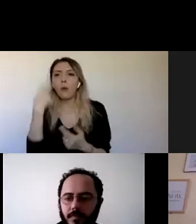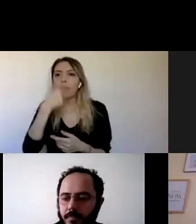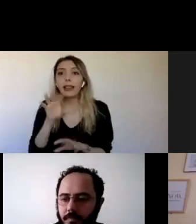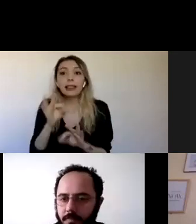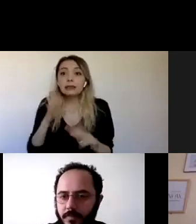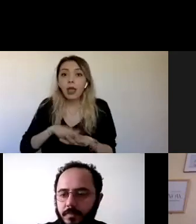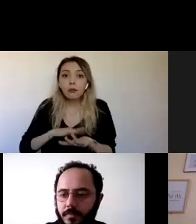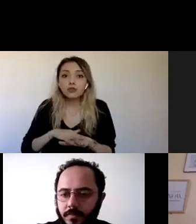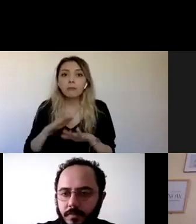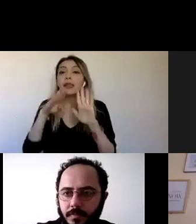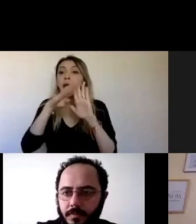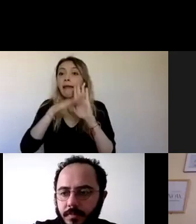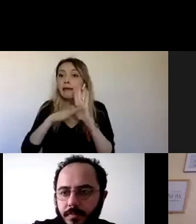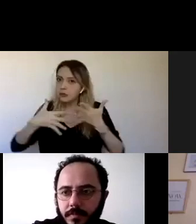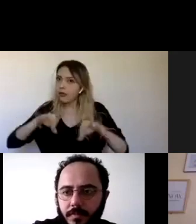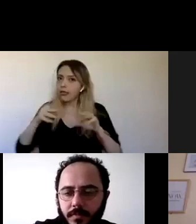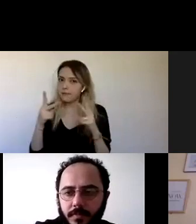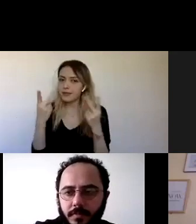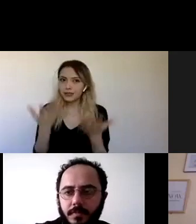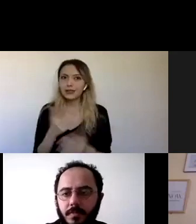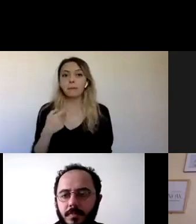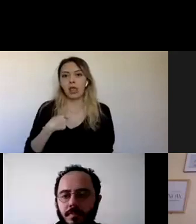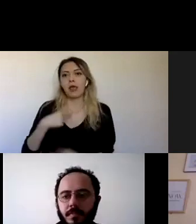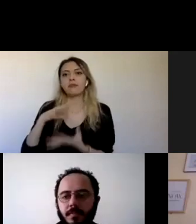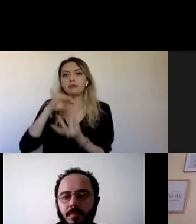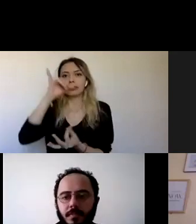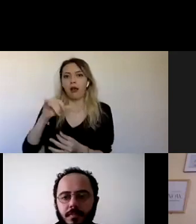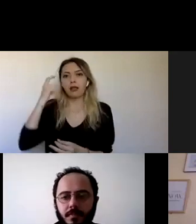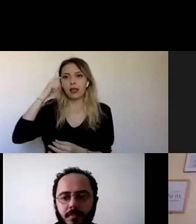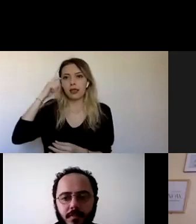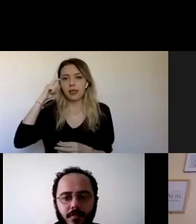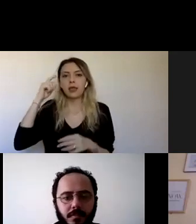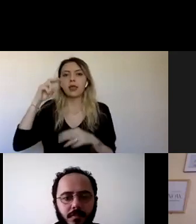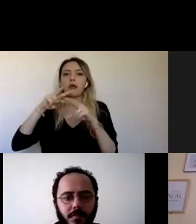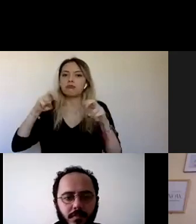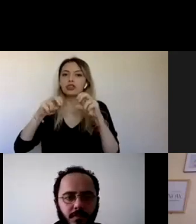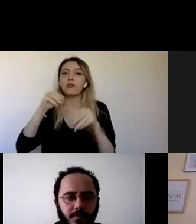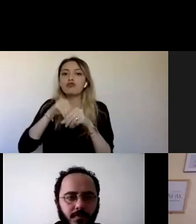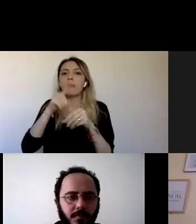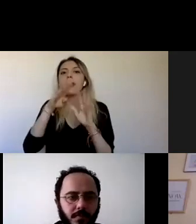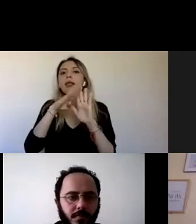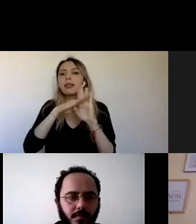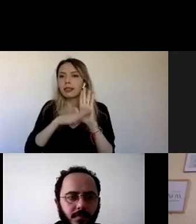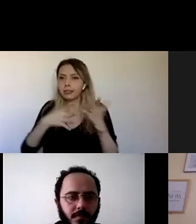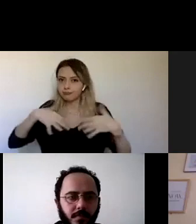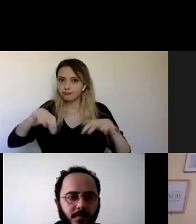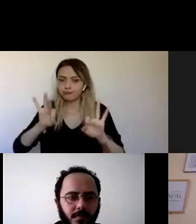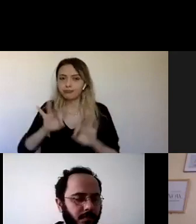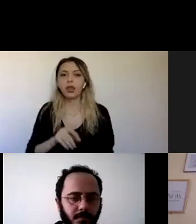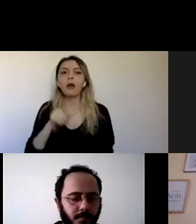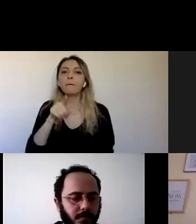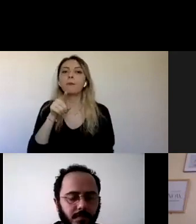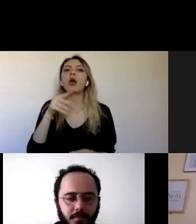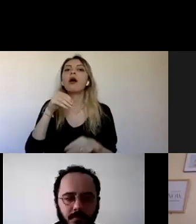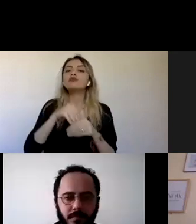izleme diye bir Twitter listesi oluşturdum. Ve buraya bu alanda bir takım paylaşımlar yapan, veri paylaşan ya da